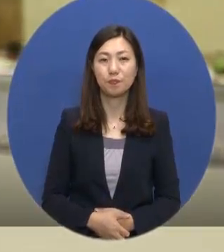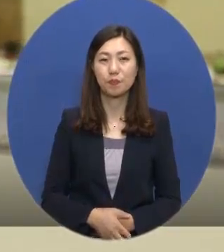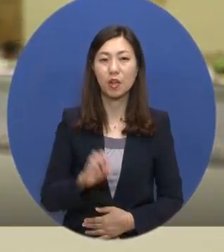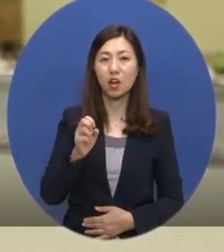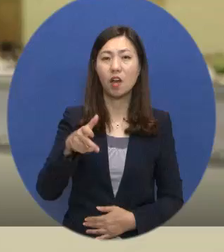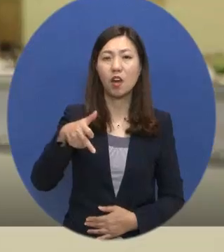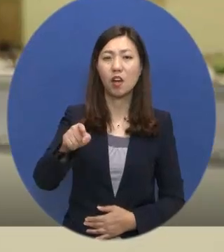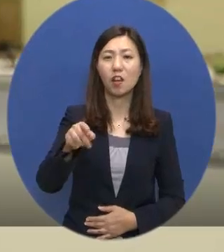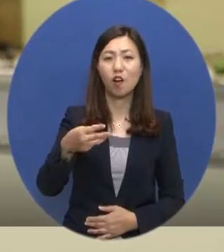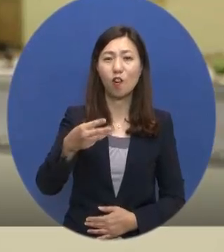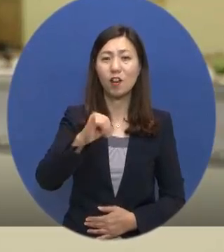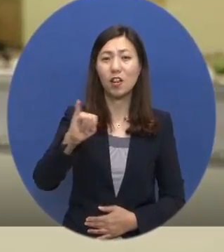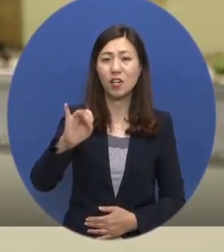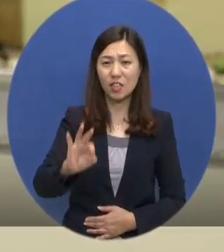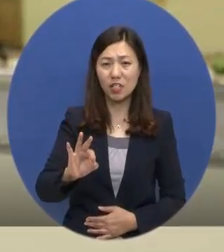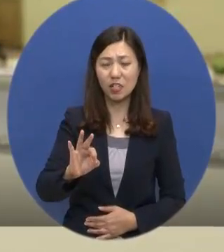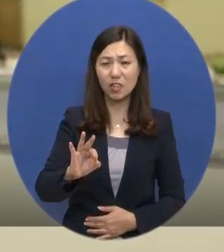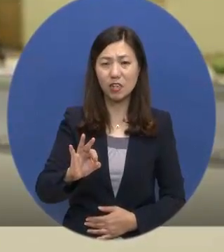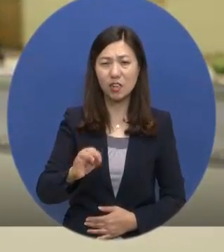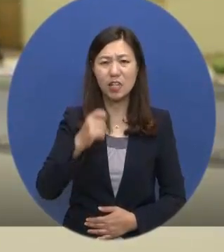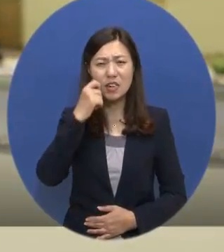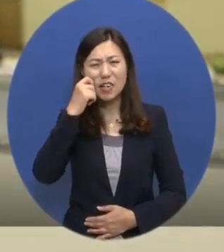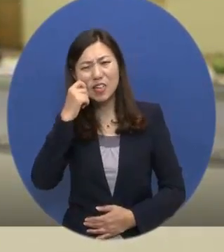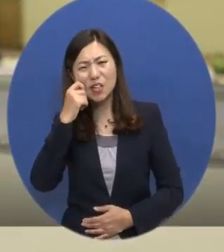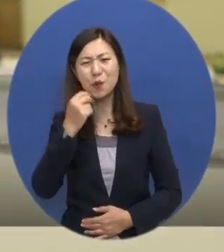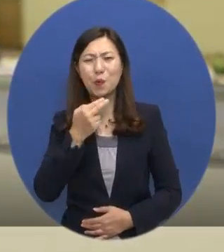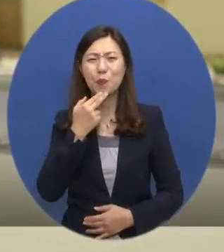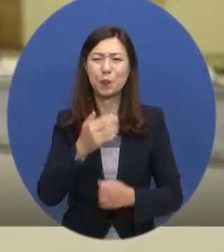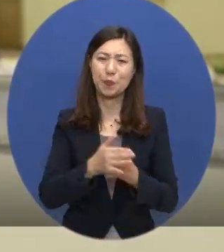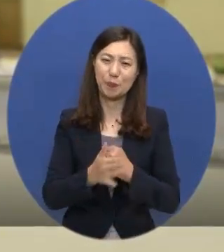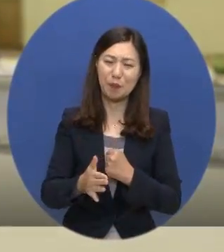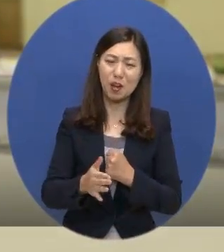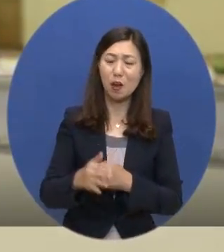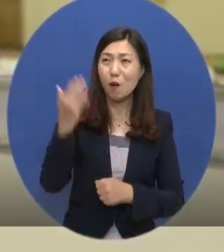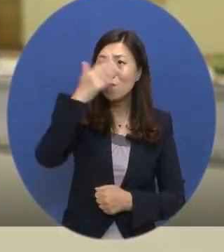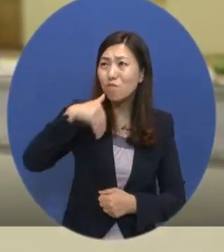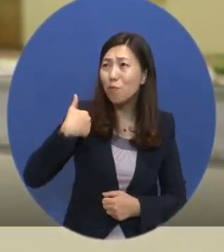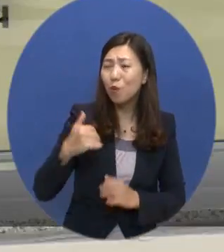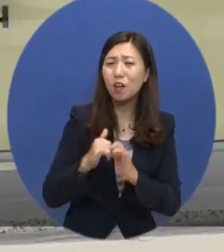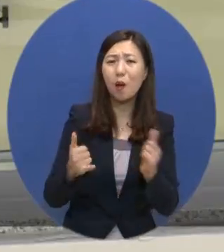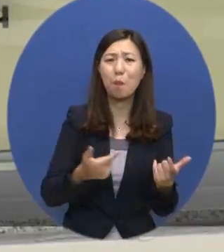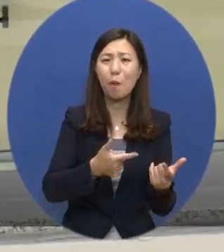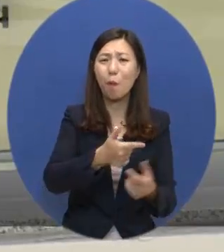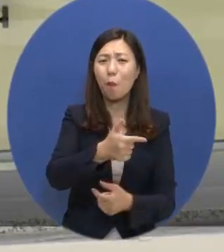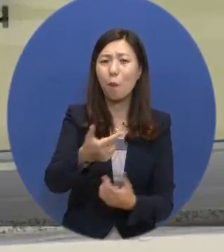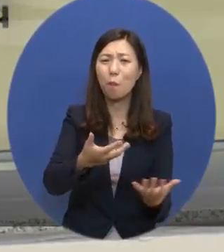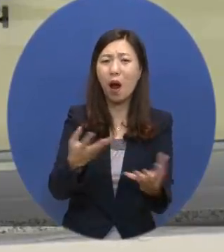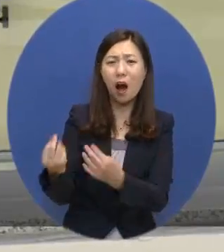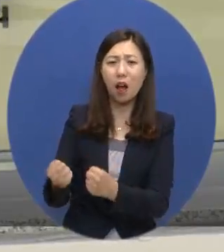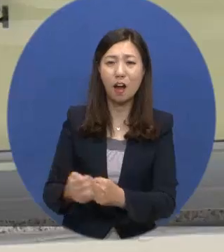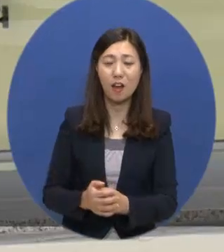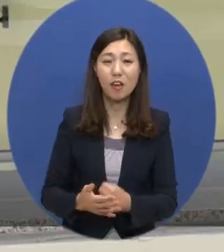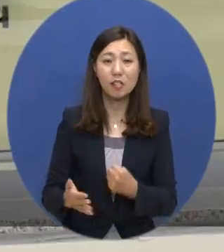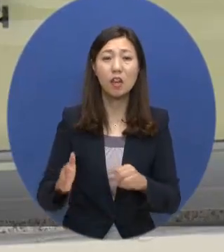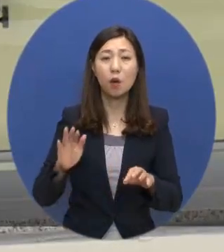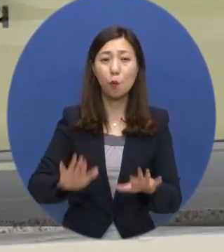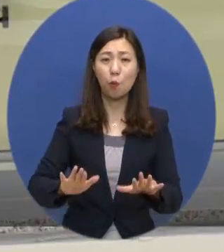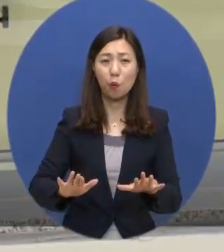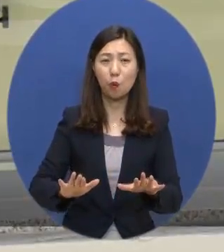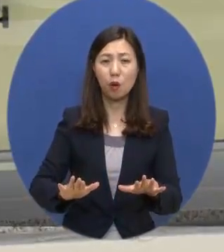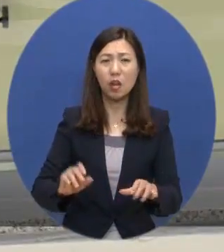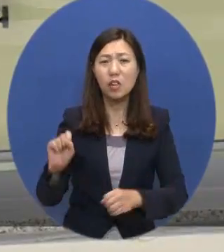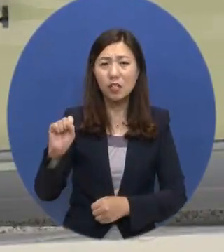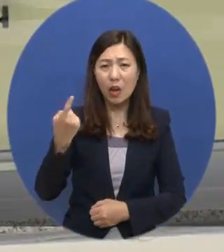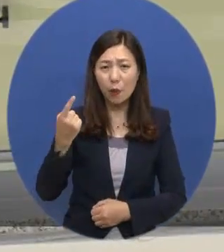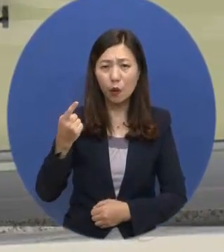컬링이라는 게 참 비인기 종목이다 보니까 모르시는 분들이 너무 많았어요. 그런데 이제 저는 이번 계기로 평창을 통해서